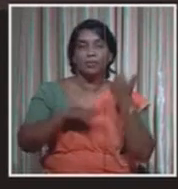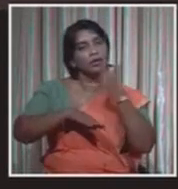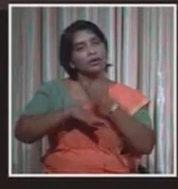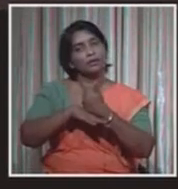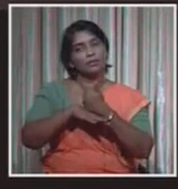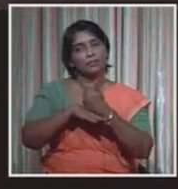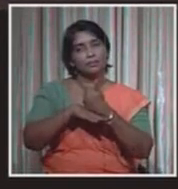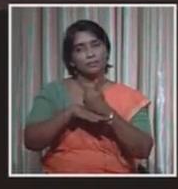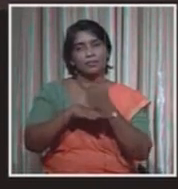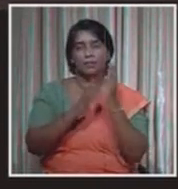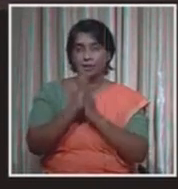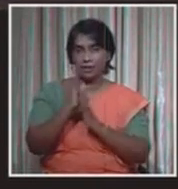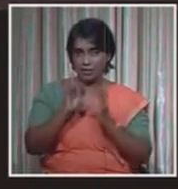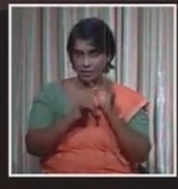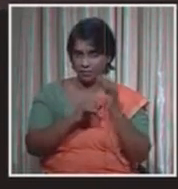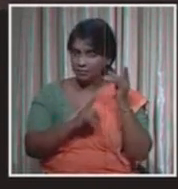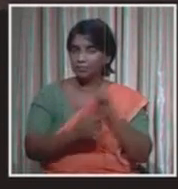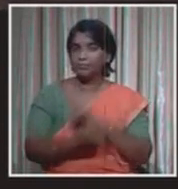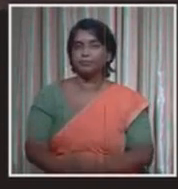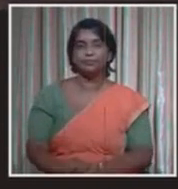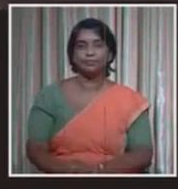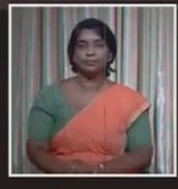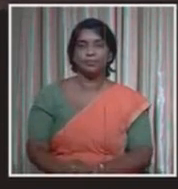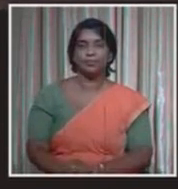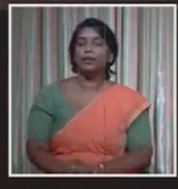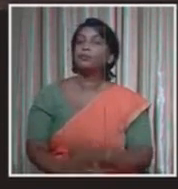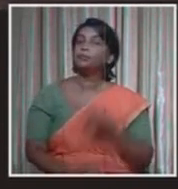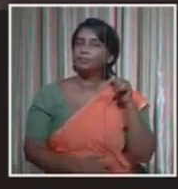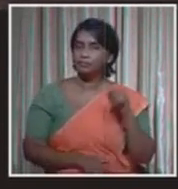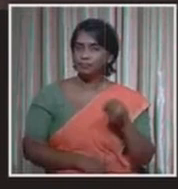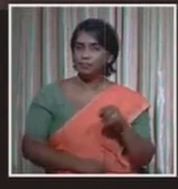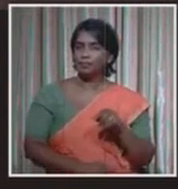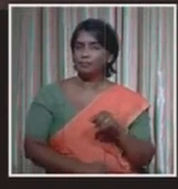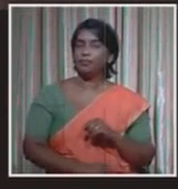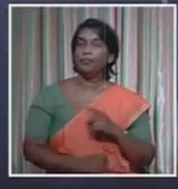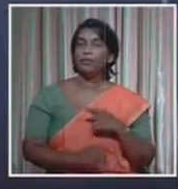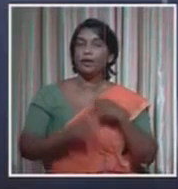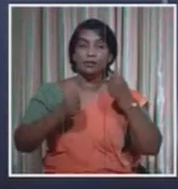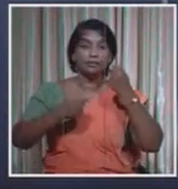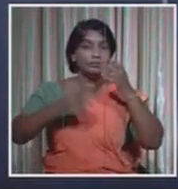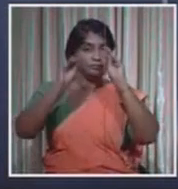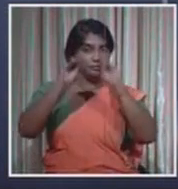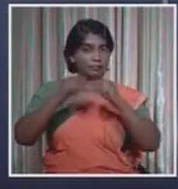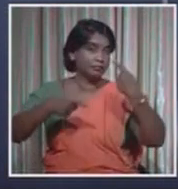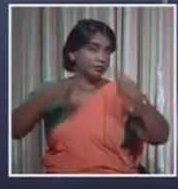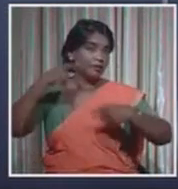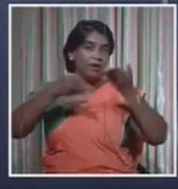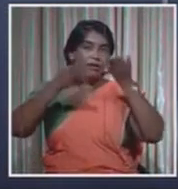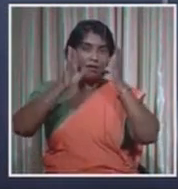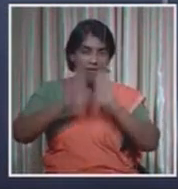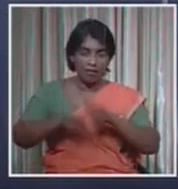මූලාශනාරූඪ මන්ත්‍රීතුමියනි, අද ආයවැය විවාදයේ අවසාන දවසේ